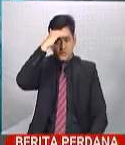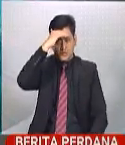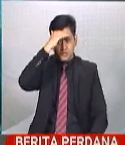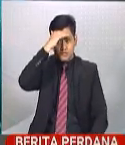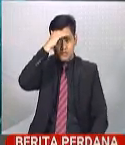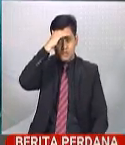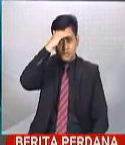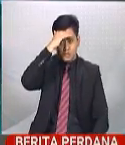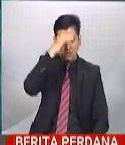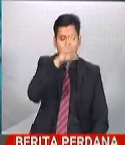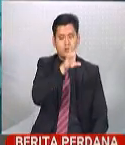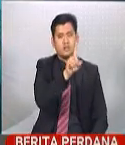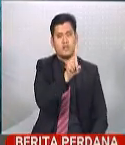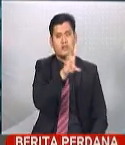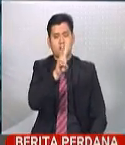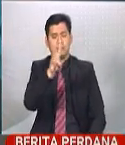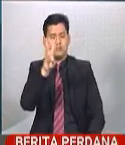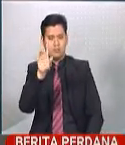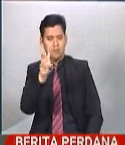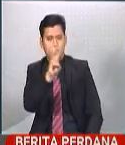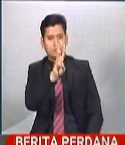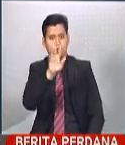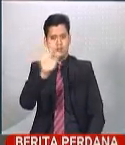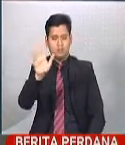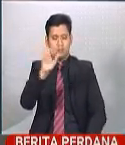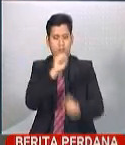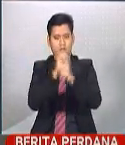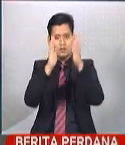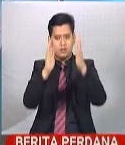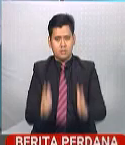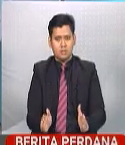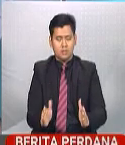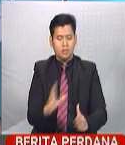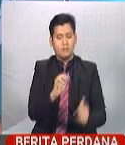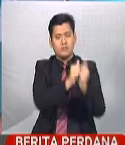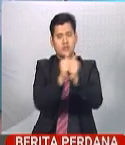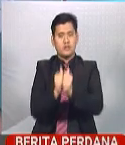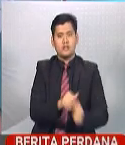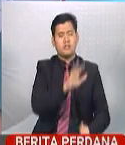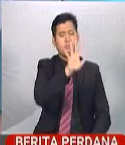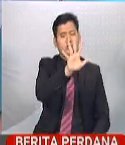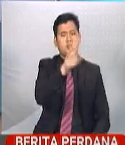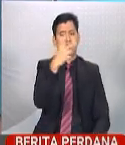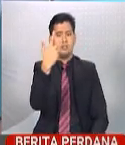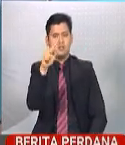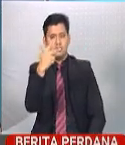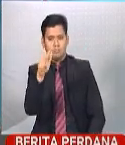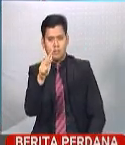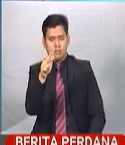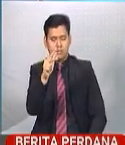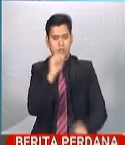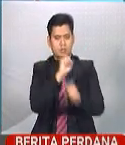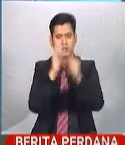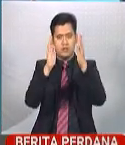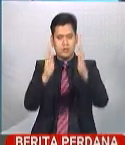6950 kakitangan establishment ditugaskan bersamaan 503 the Central